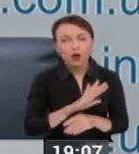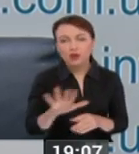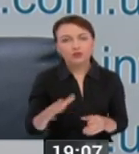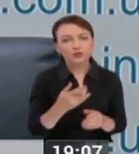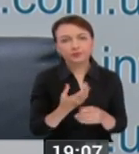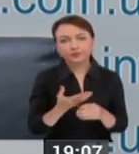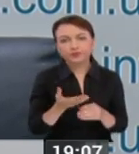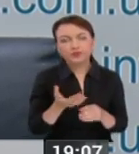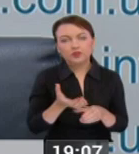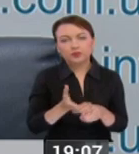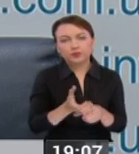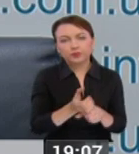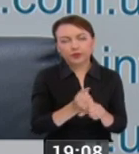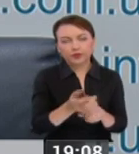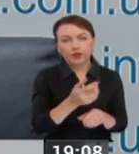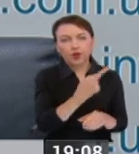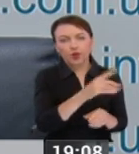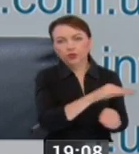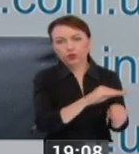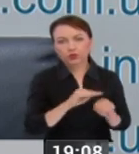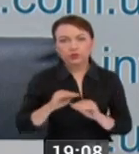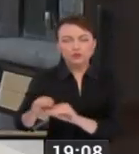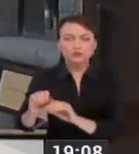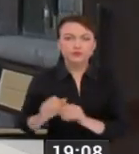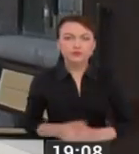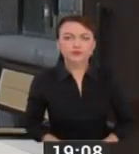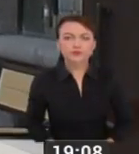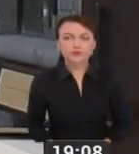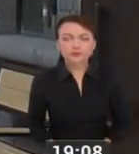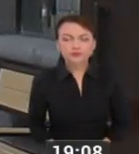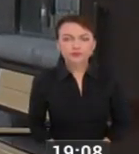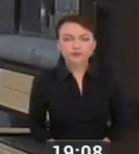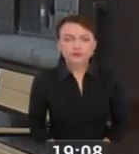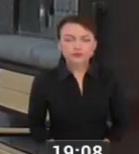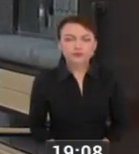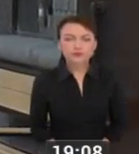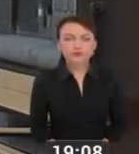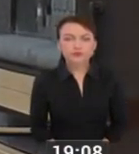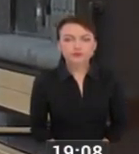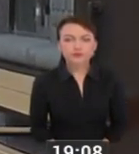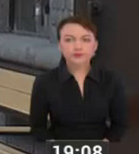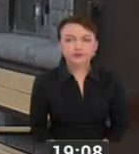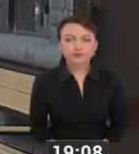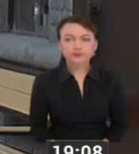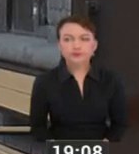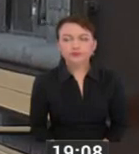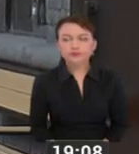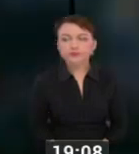рахунок перекидання з одної нозології на іншу. Наталя Білогурова, Дмитро Мушинський, телеканал Київ.